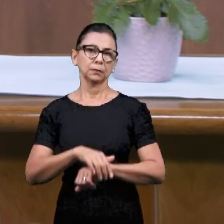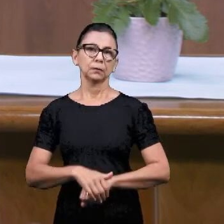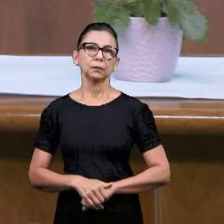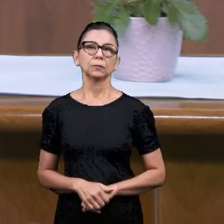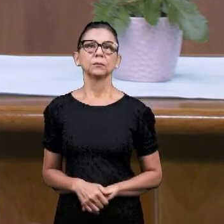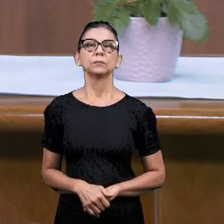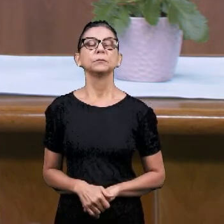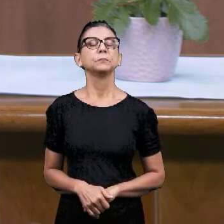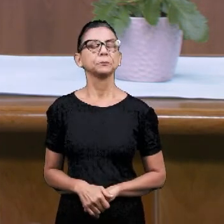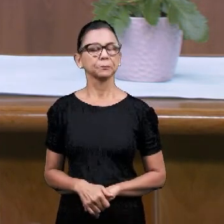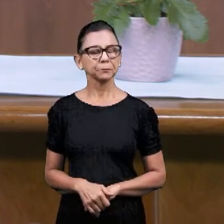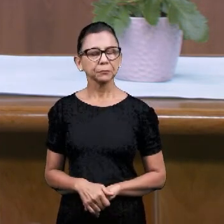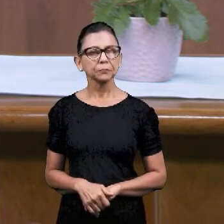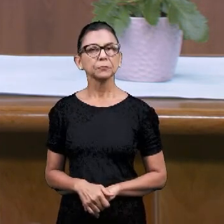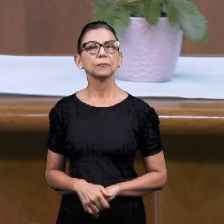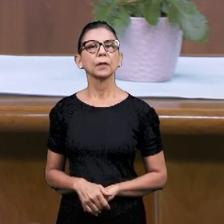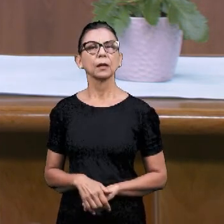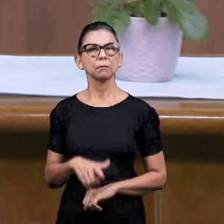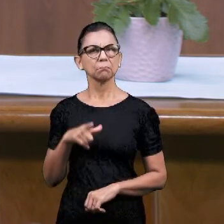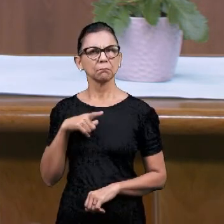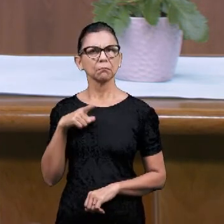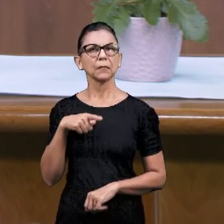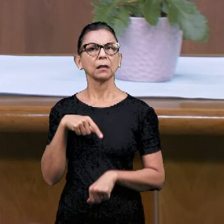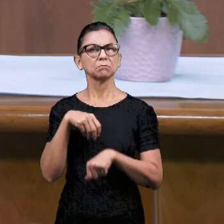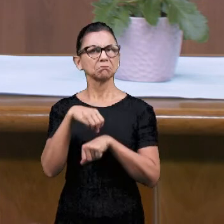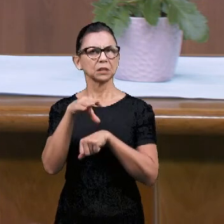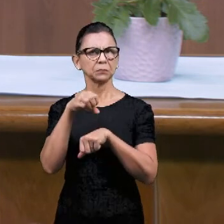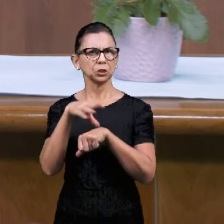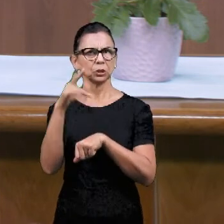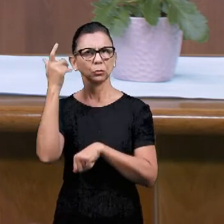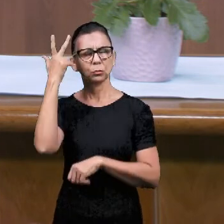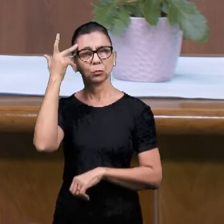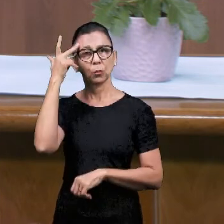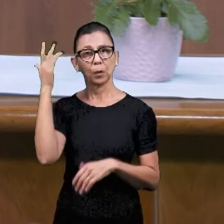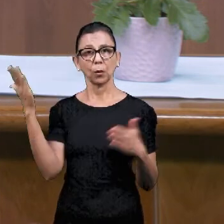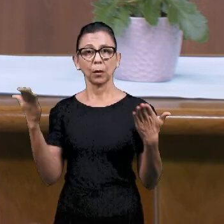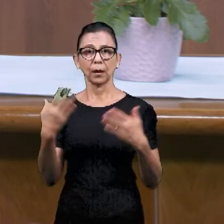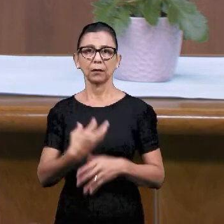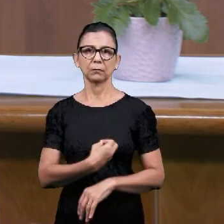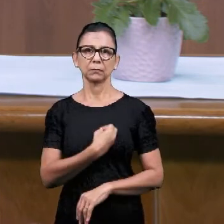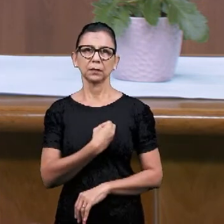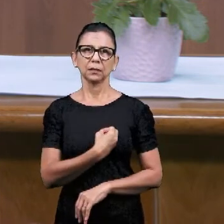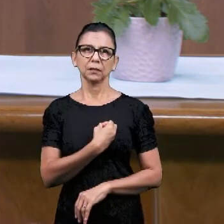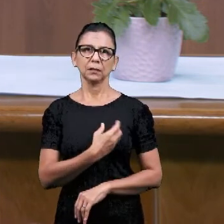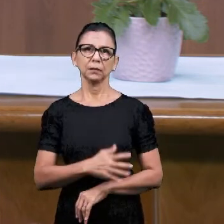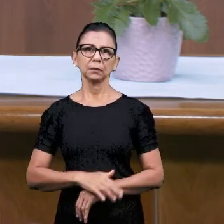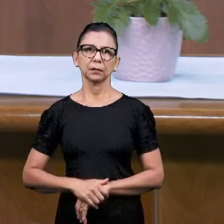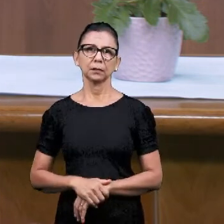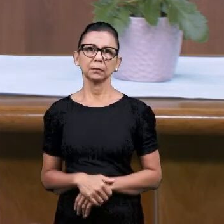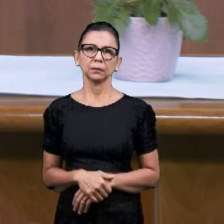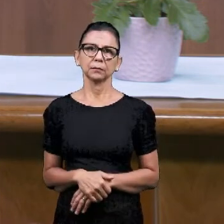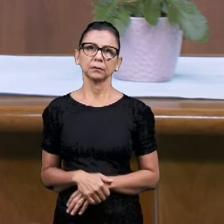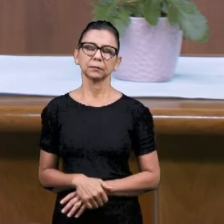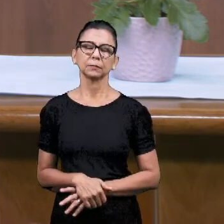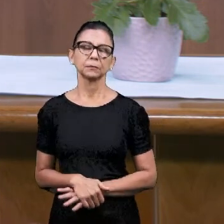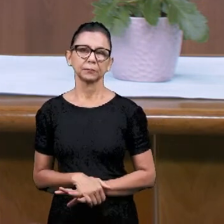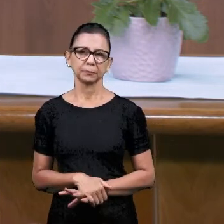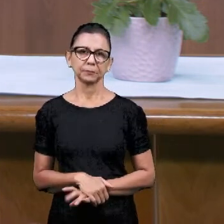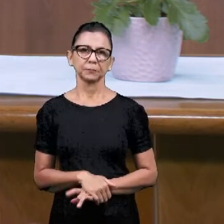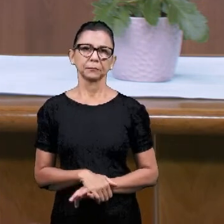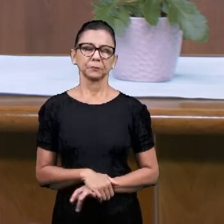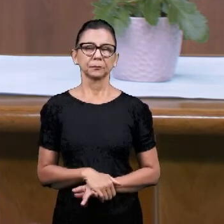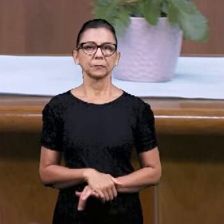culte qui est transmis continuellement, mais aujourd'hui en direct. Rappelons, frères et sœurs, que toute